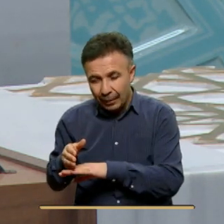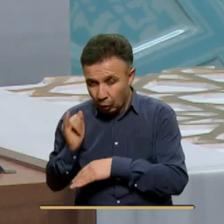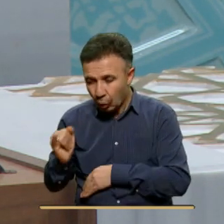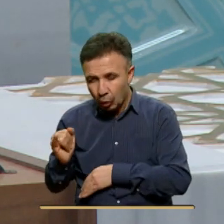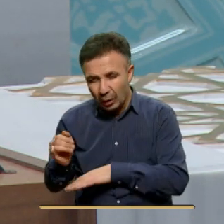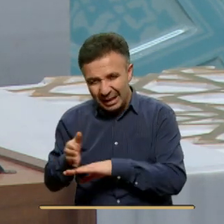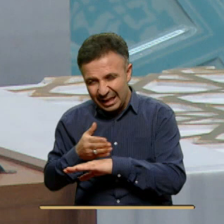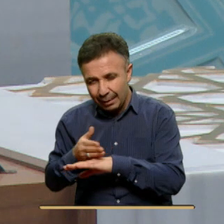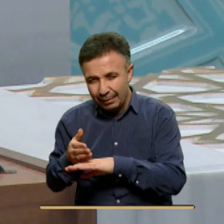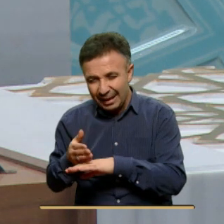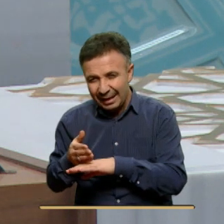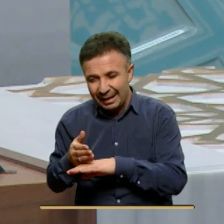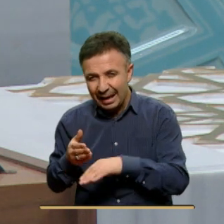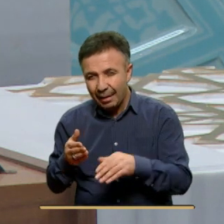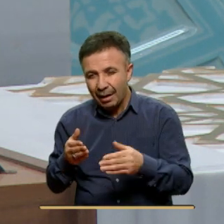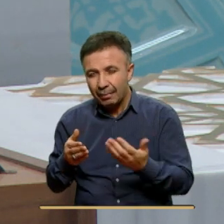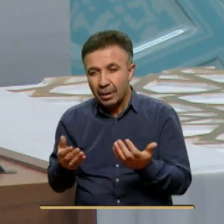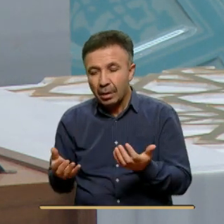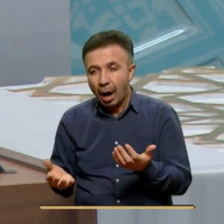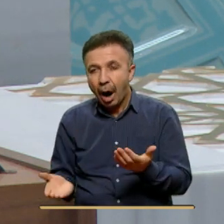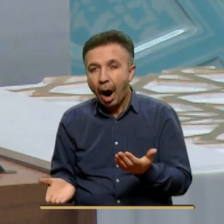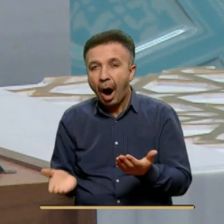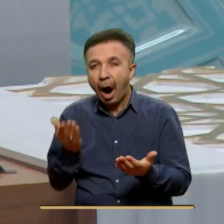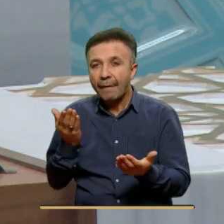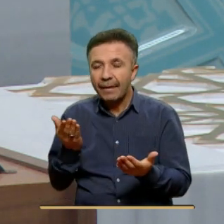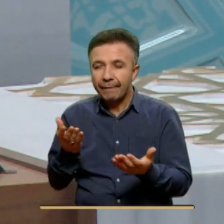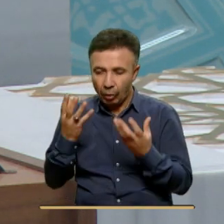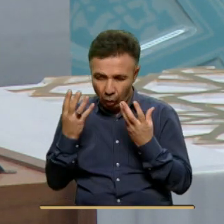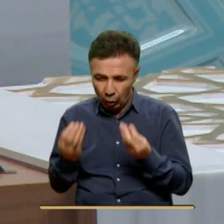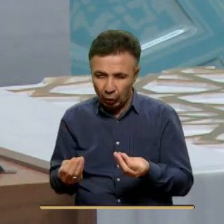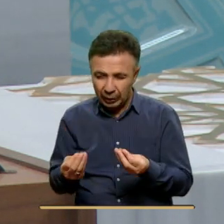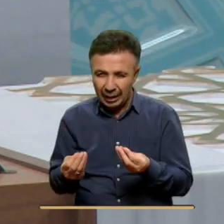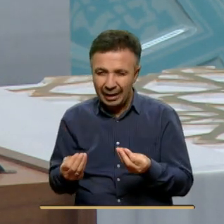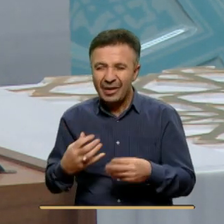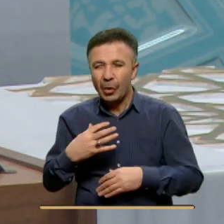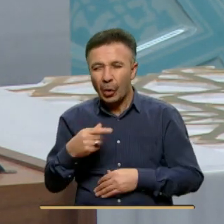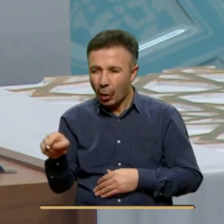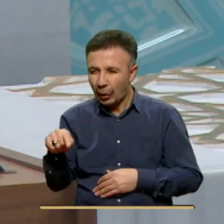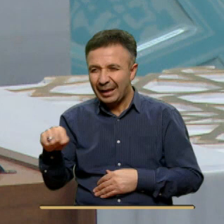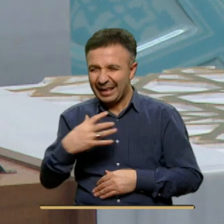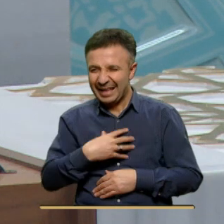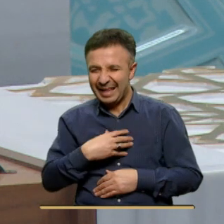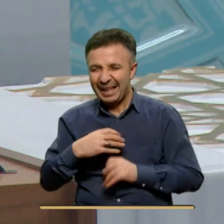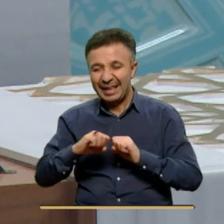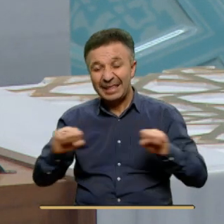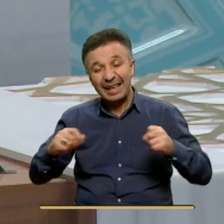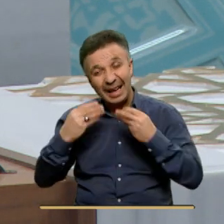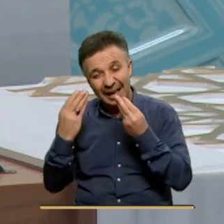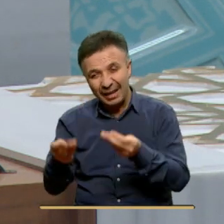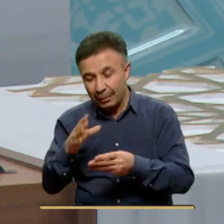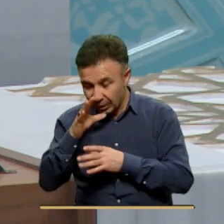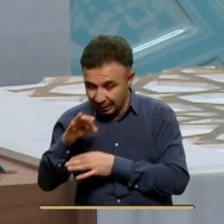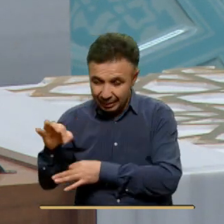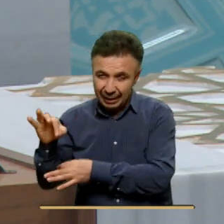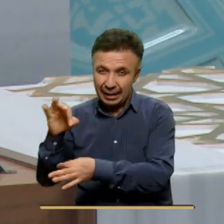hafif gelirse işte onlar da kendilerini ziyana sokmuş kimselerdir